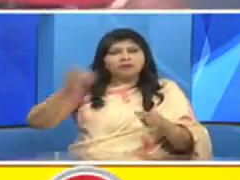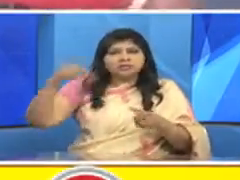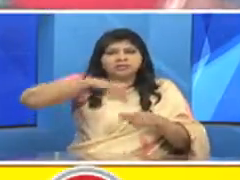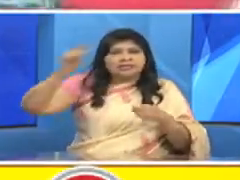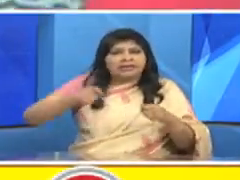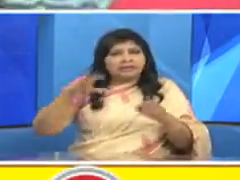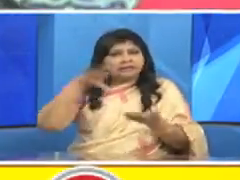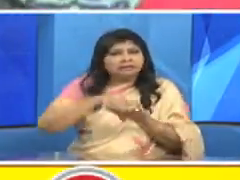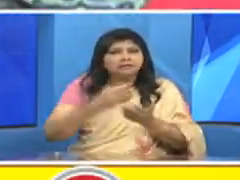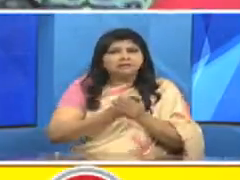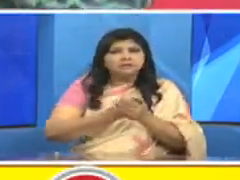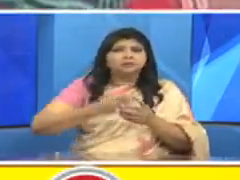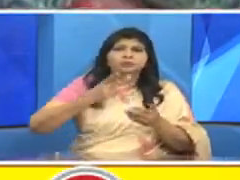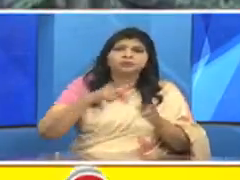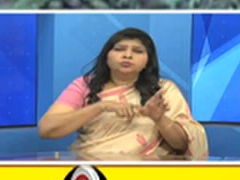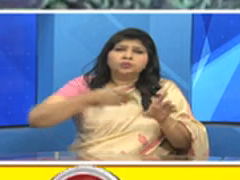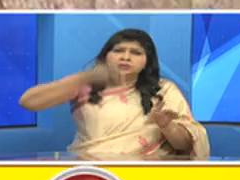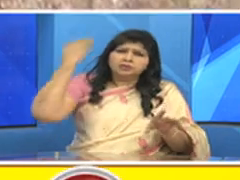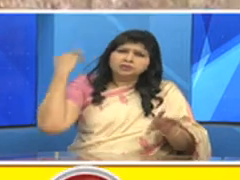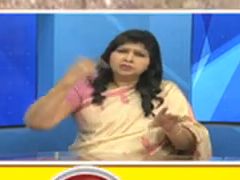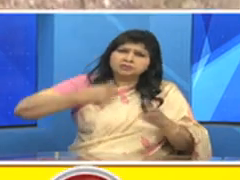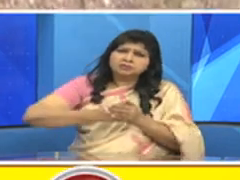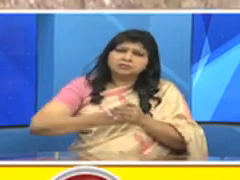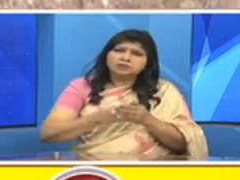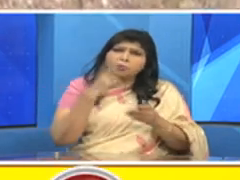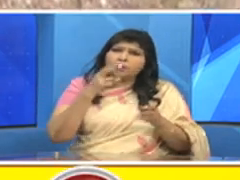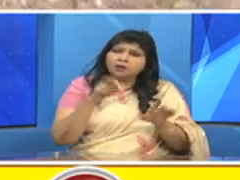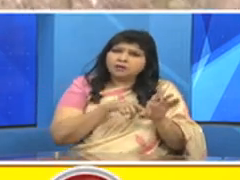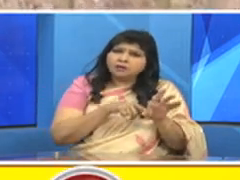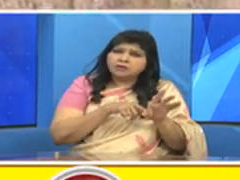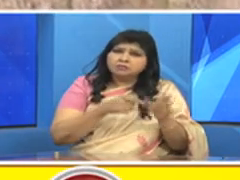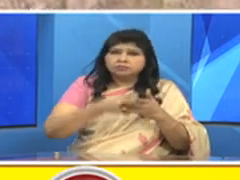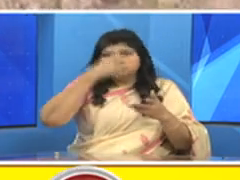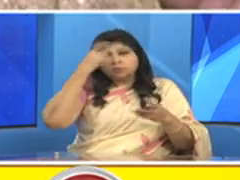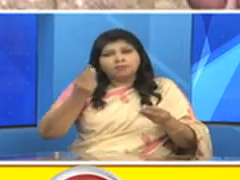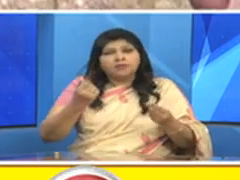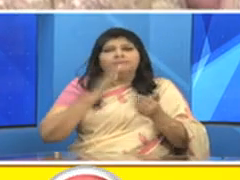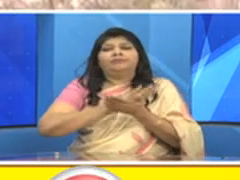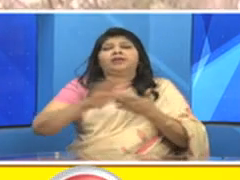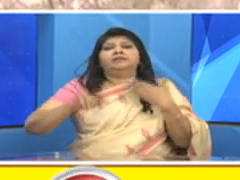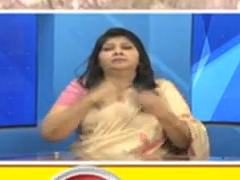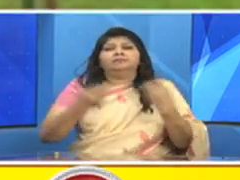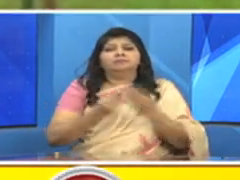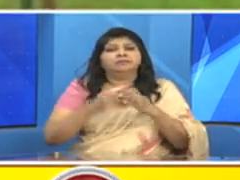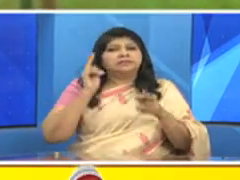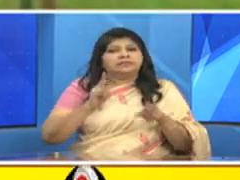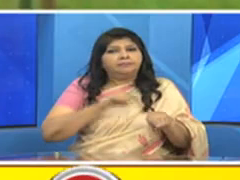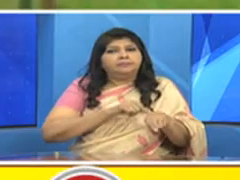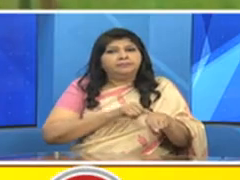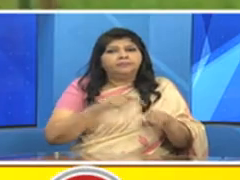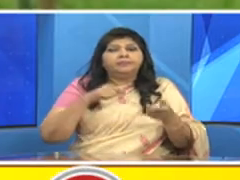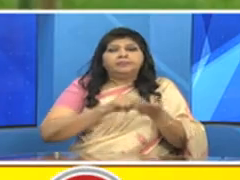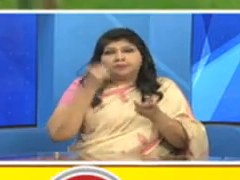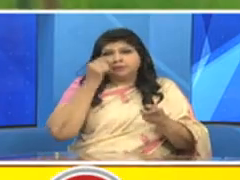देखते 2 दशक पुरानी समस्या हमेशा हमेशा के लिए खत्म हो गई। वहीं तमिलनाडु